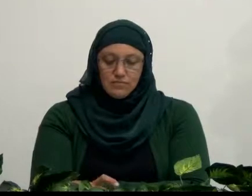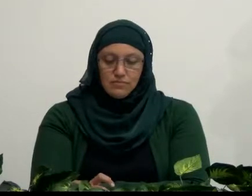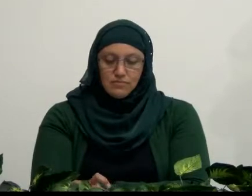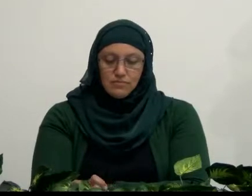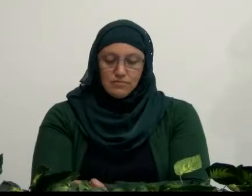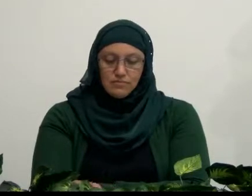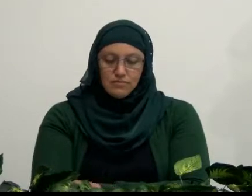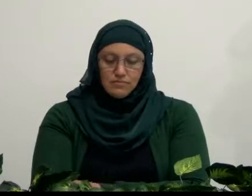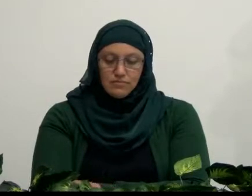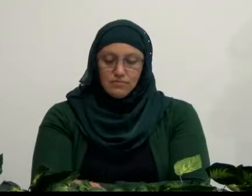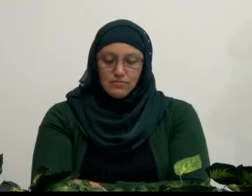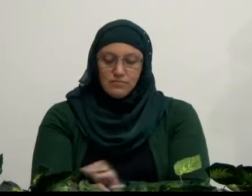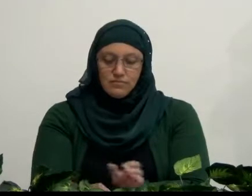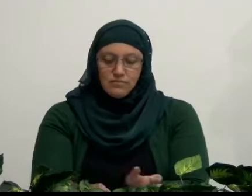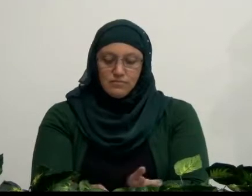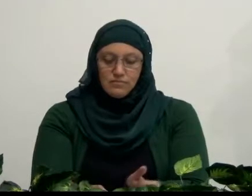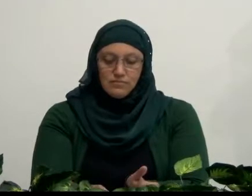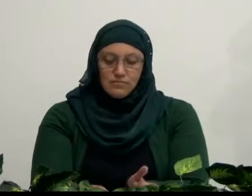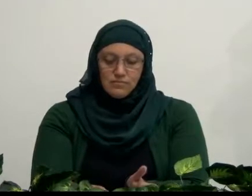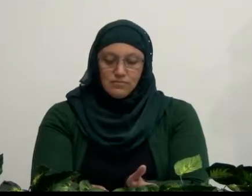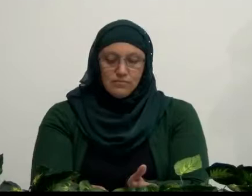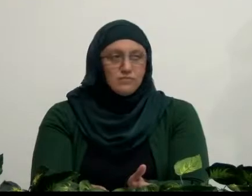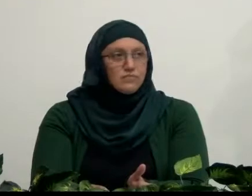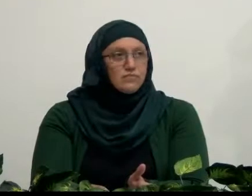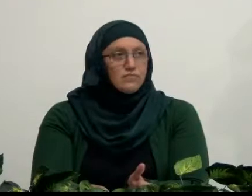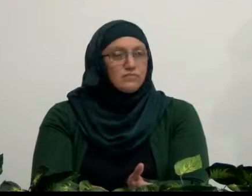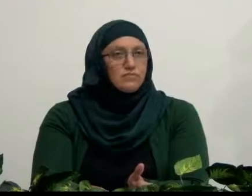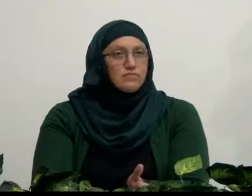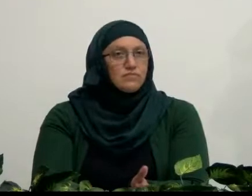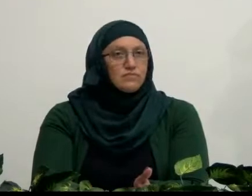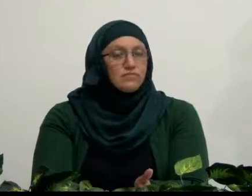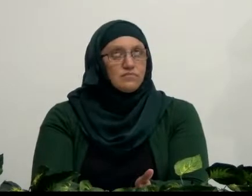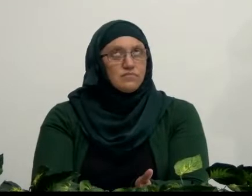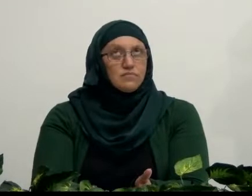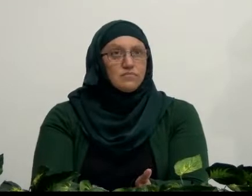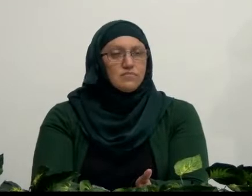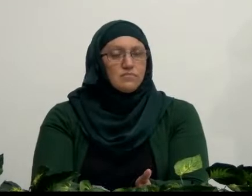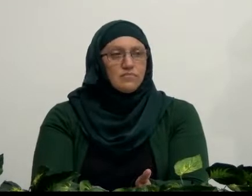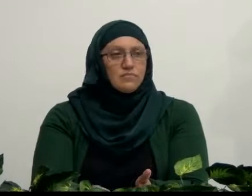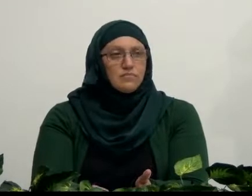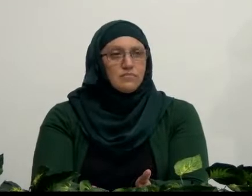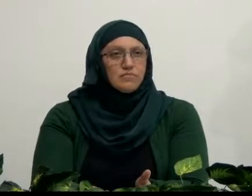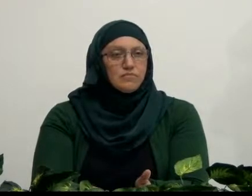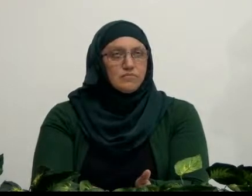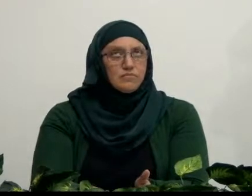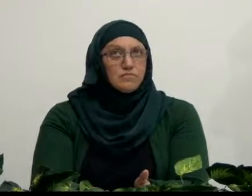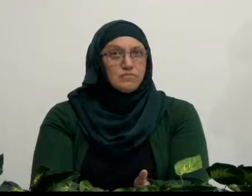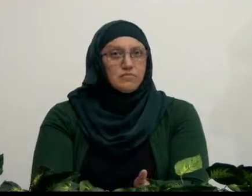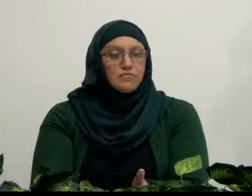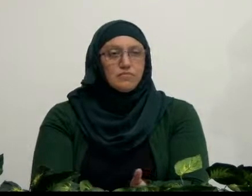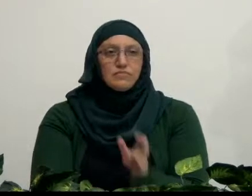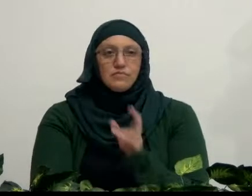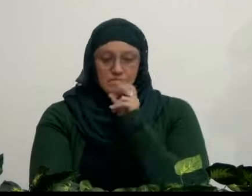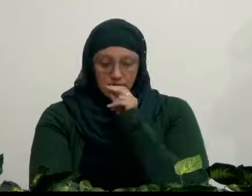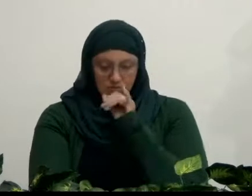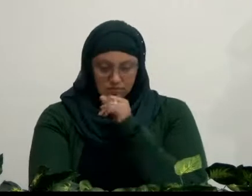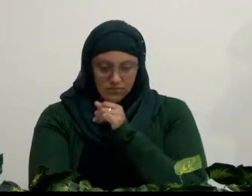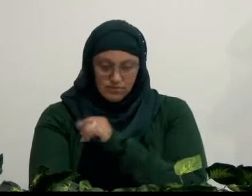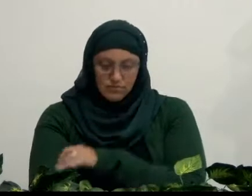علی ماه علی راه علی ماه